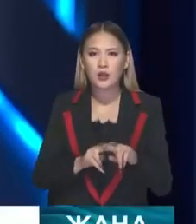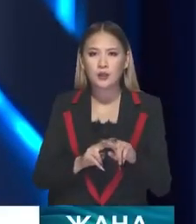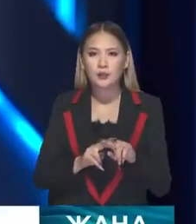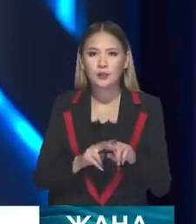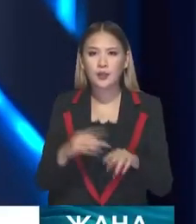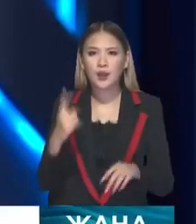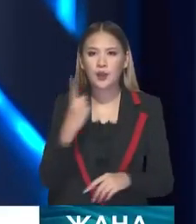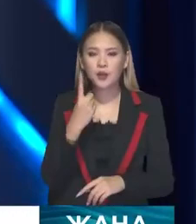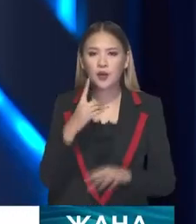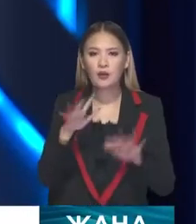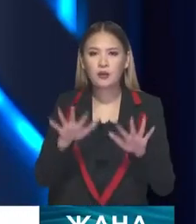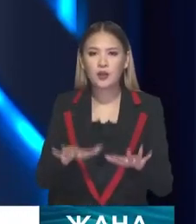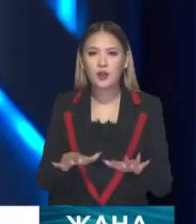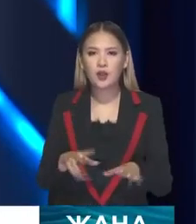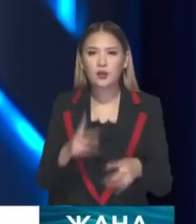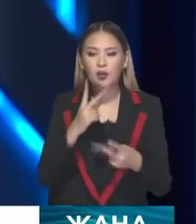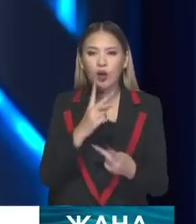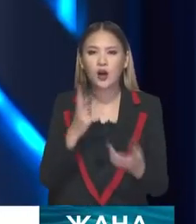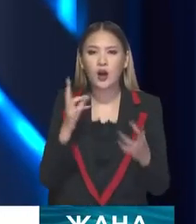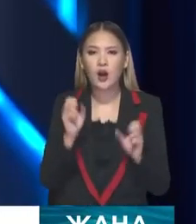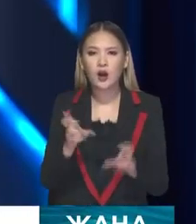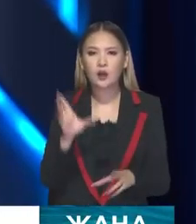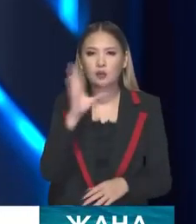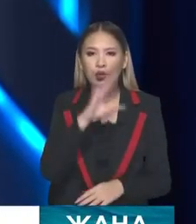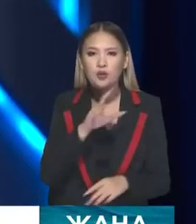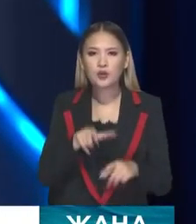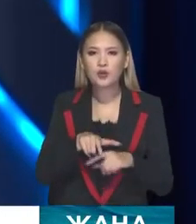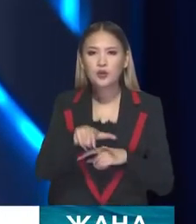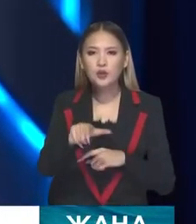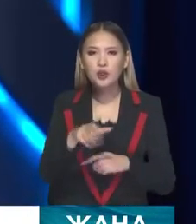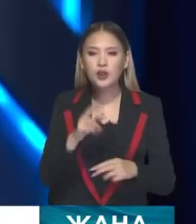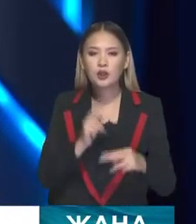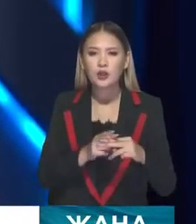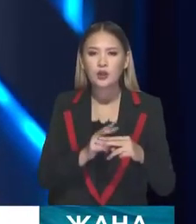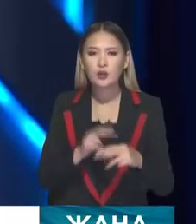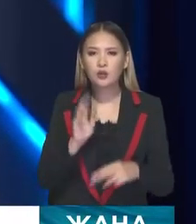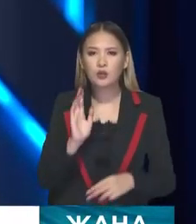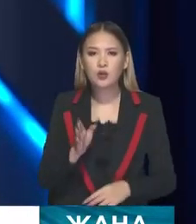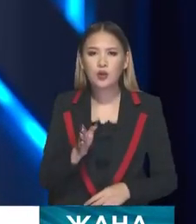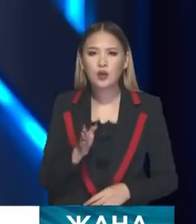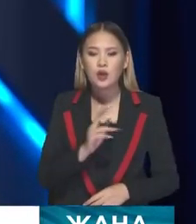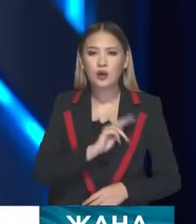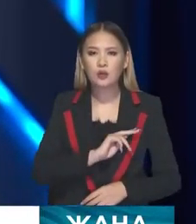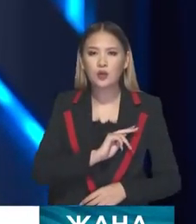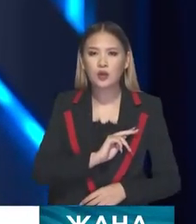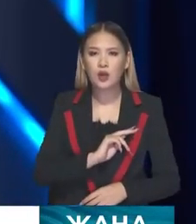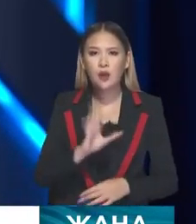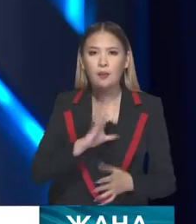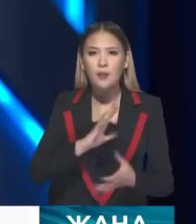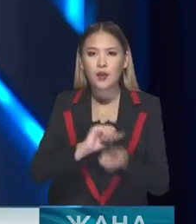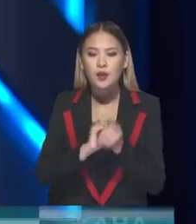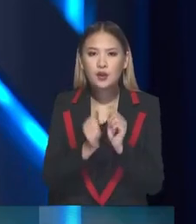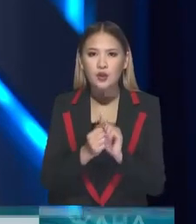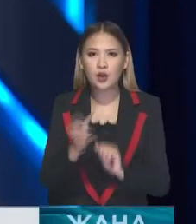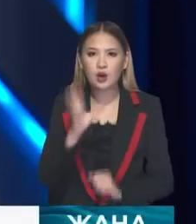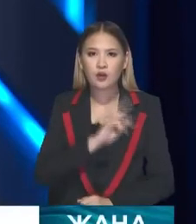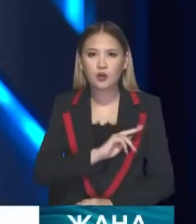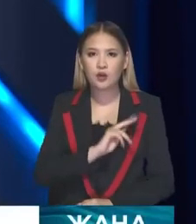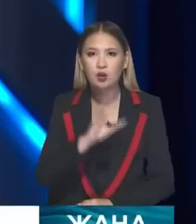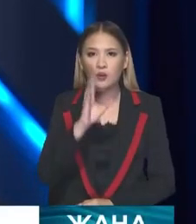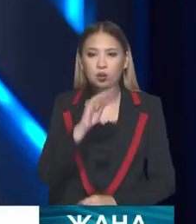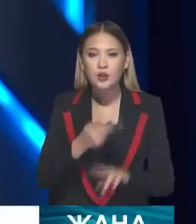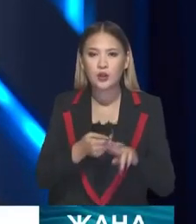біз бірінші кезекте нені қараймыз? Мүмкіндіктерді қараймыз. Бүгінгі жол, темір жол үлгере ме? Битумның заводтарының күші жете ме? Өйткені қазіргі